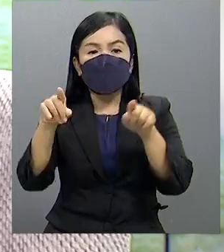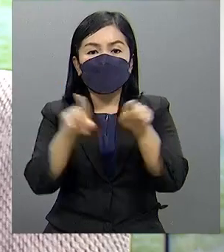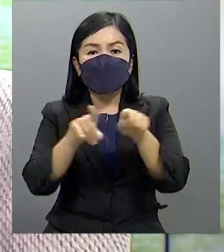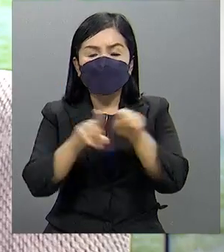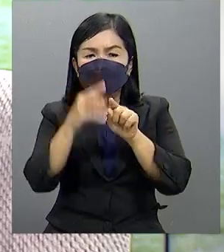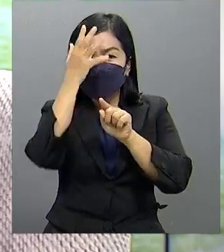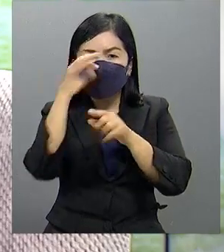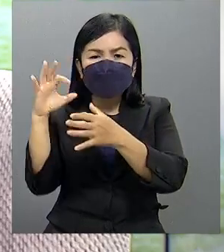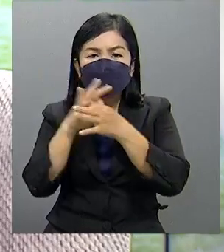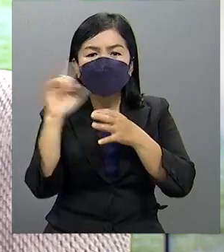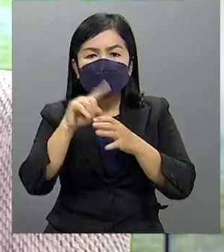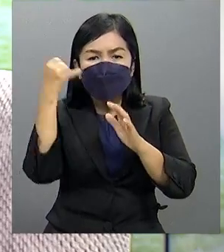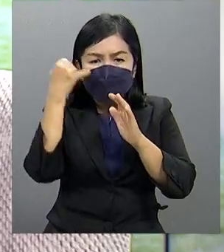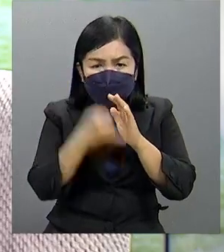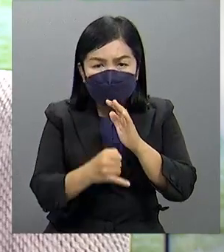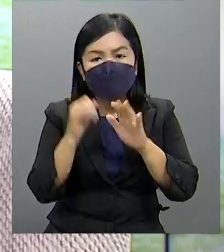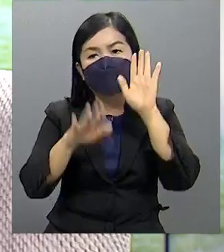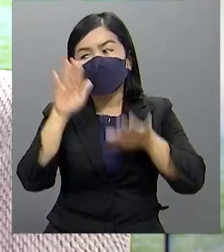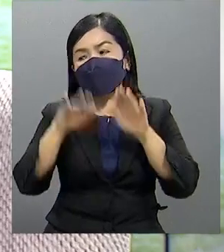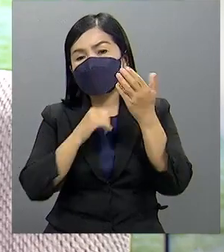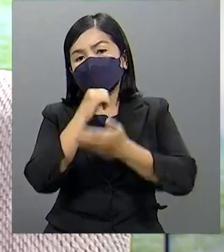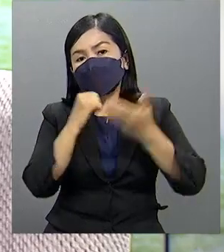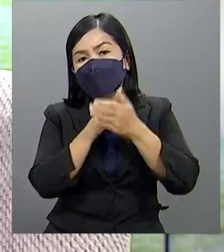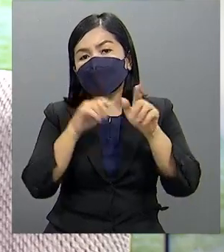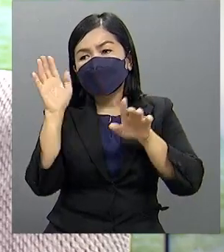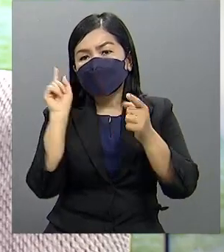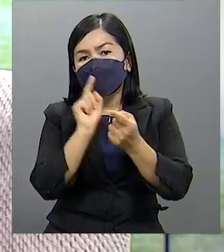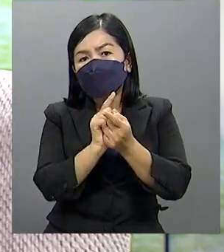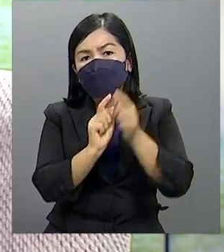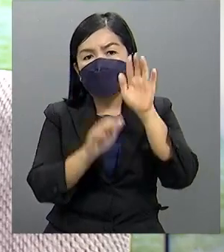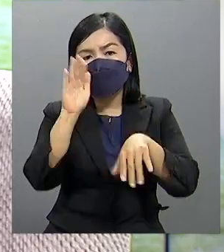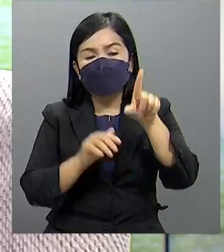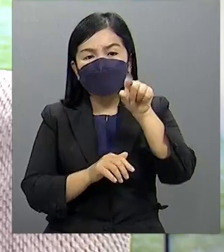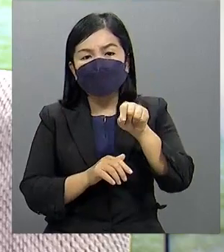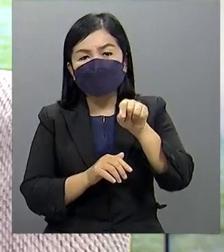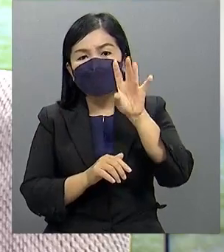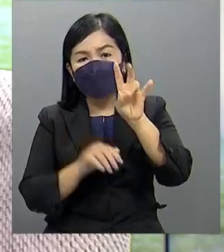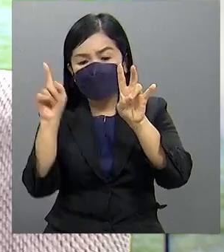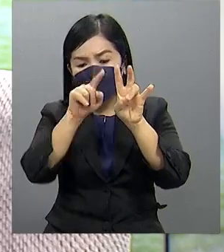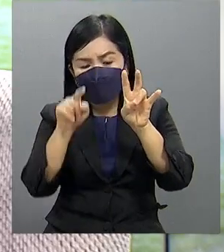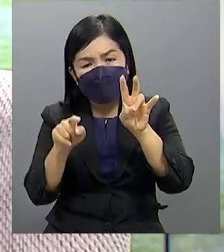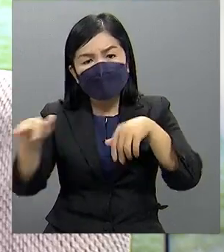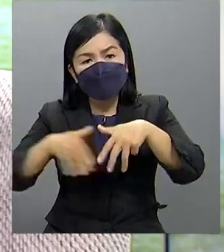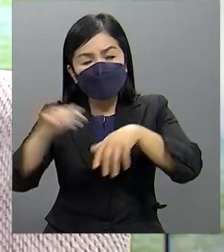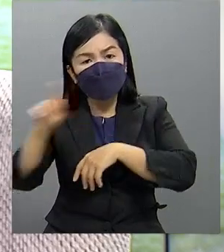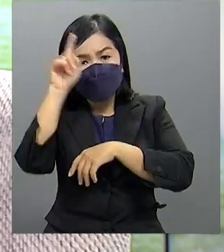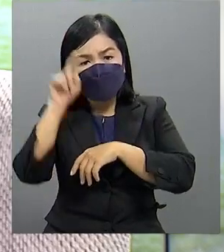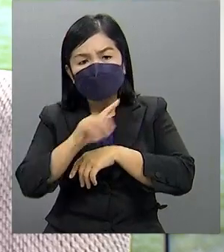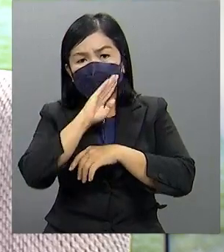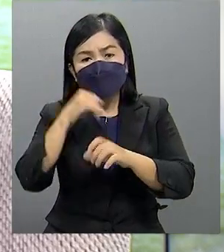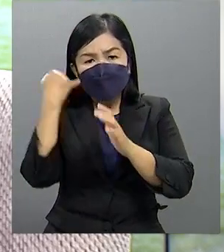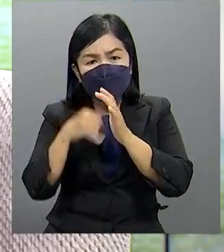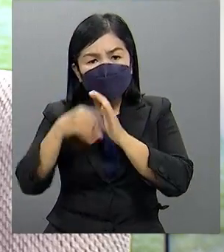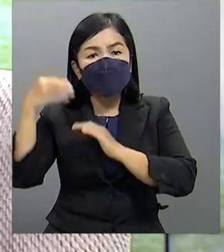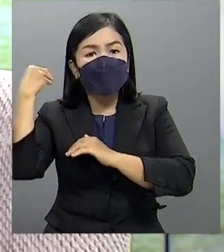ติดผิดซ้ำถึง27%นะคะทีนี้ค่ะคุณผู้ชมก็มีข้อสงสัยกันว่าหากมีการกระทำความผิดซ้ำๆแบบนี้ถึง